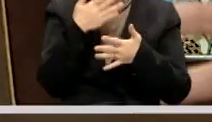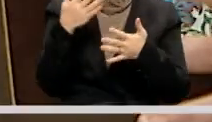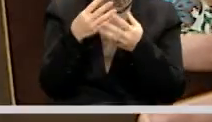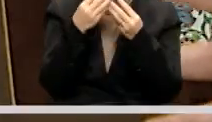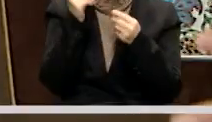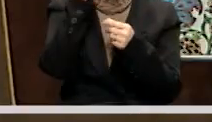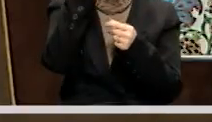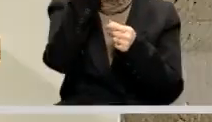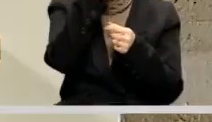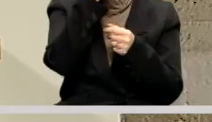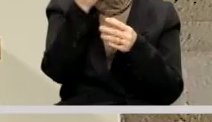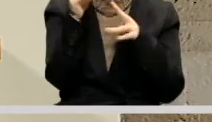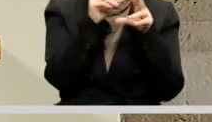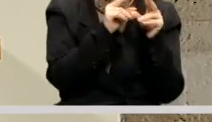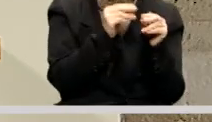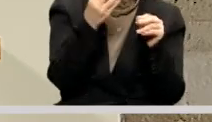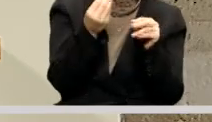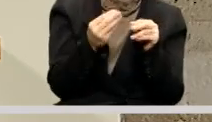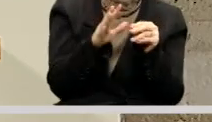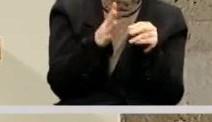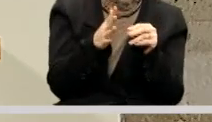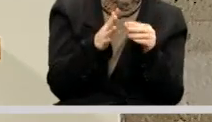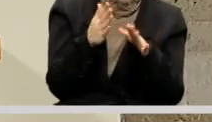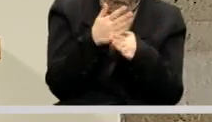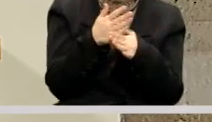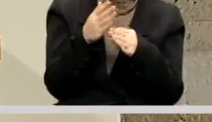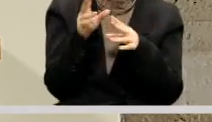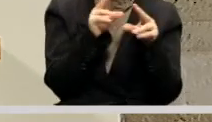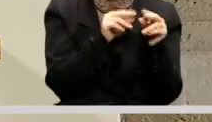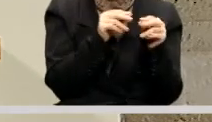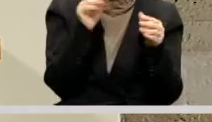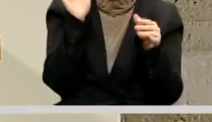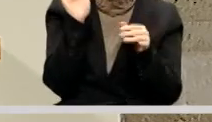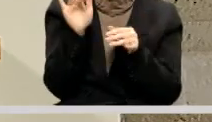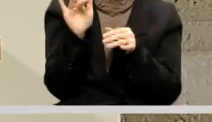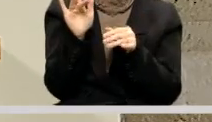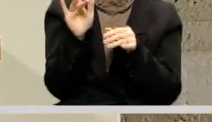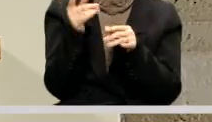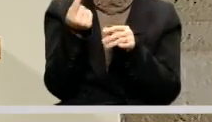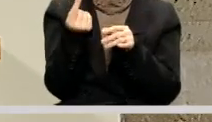iyi bölebiliyoruz. Neden? Çünkü gün ortasında bir miktar dinlendiğimizde bu sefer